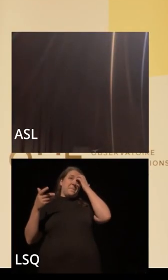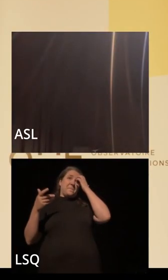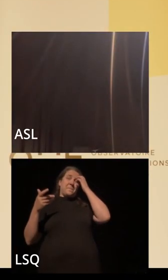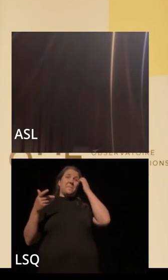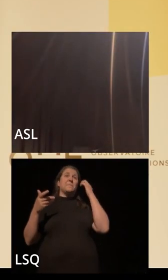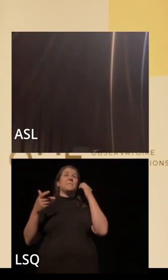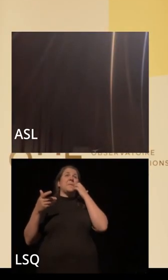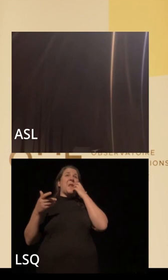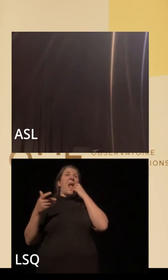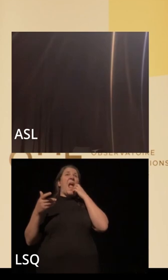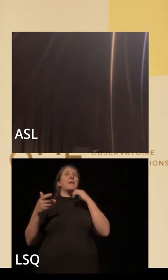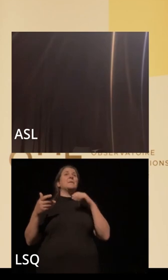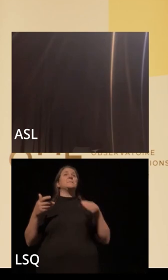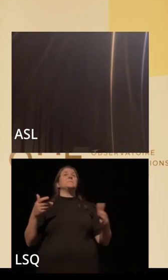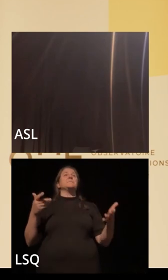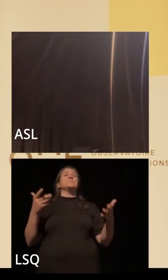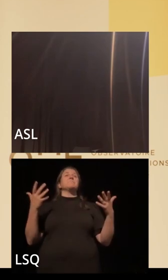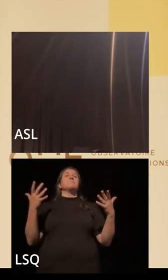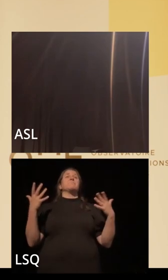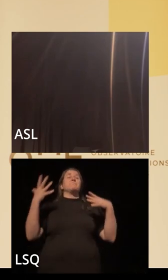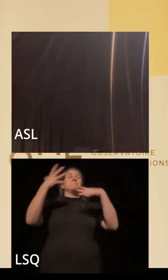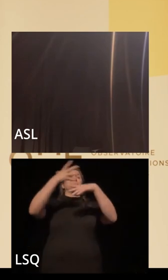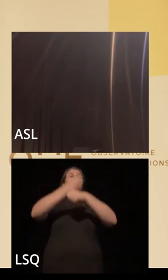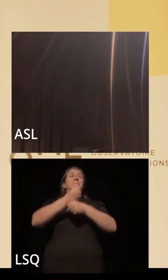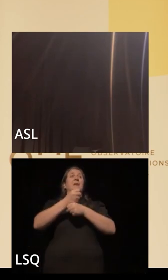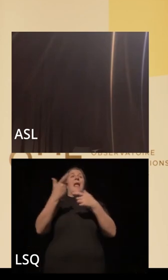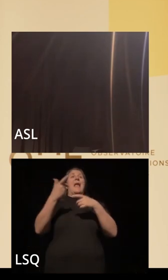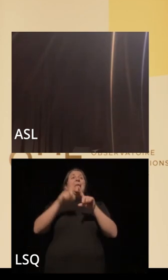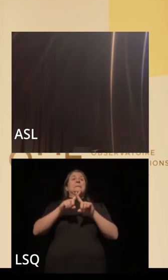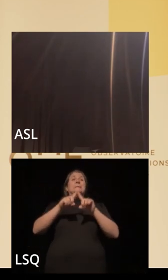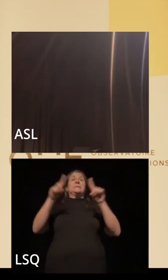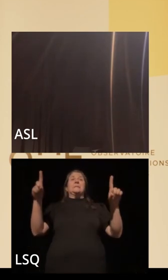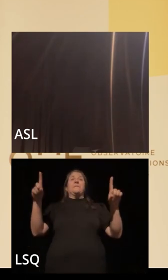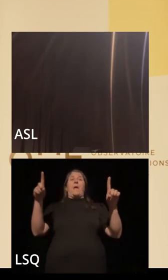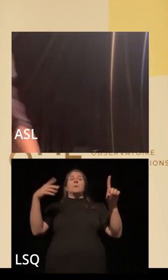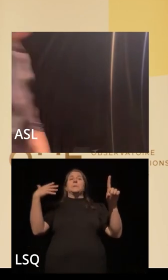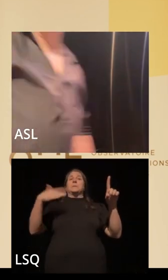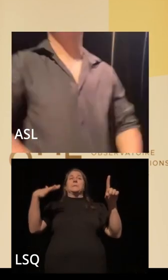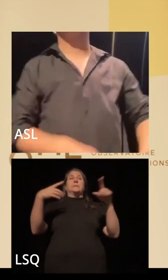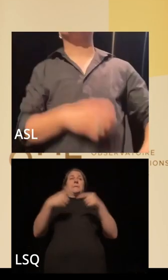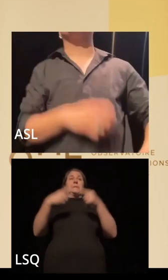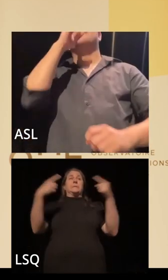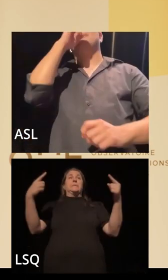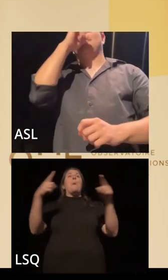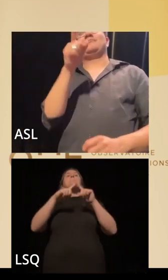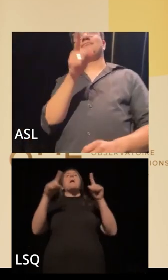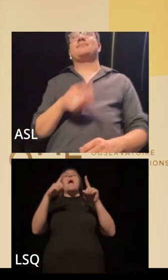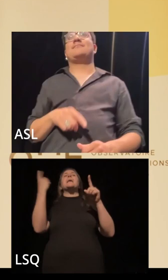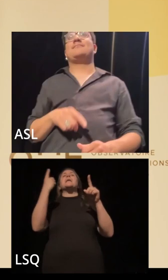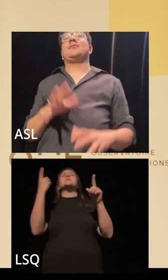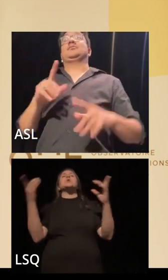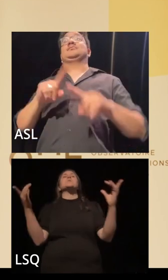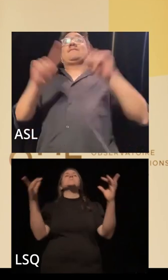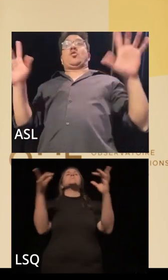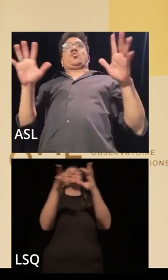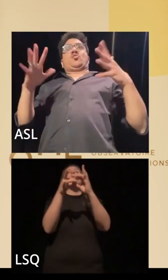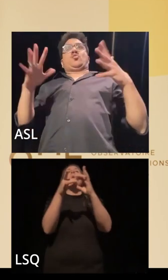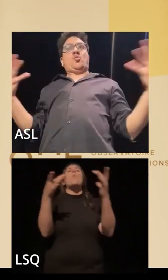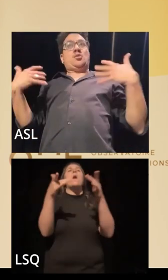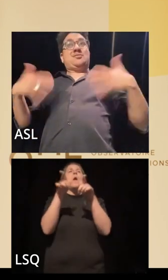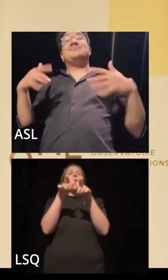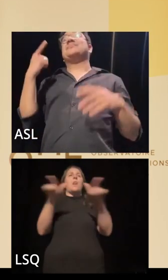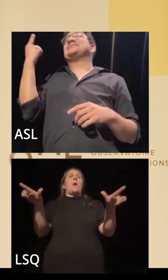énormes, mais il y a quelque chose de très important qui unit les gens du Pays basque des deux côtés de la frontière, c'est la langue.